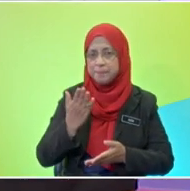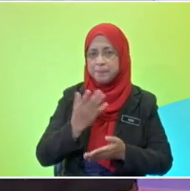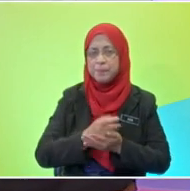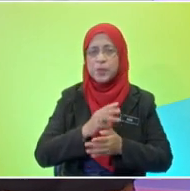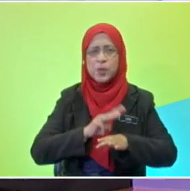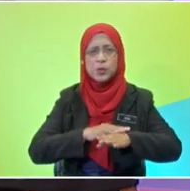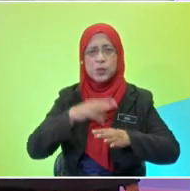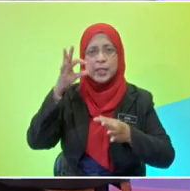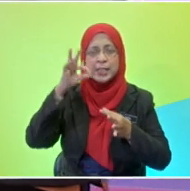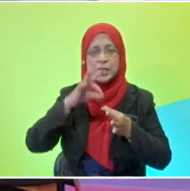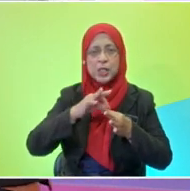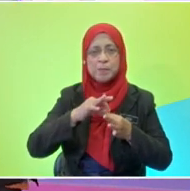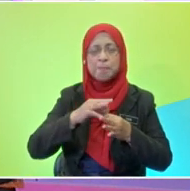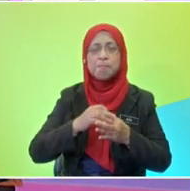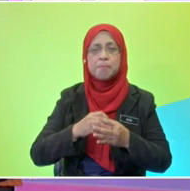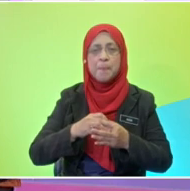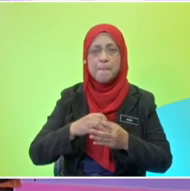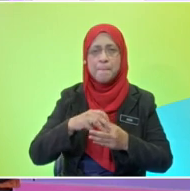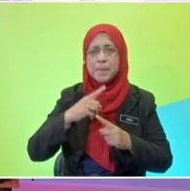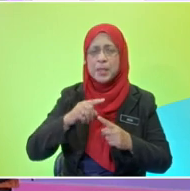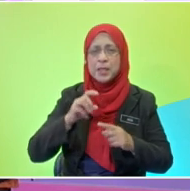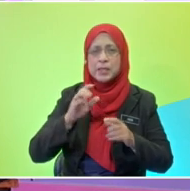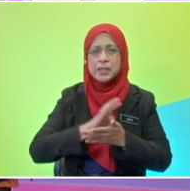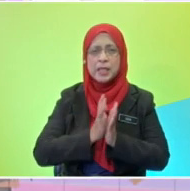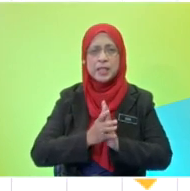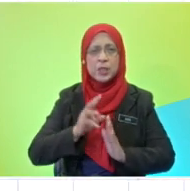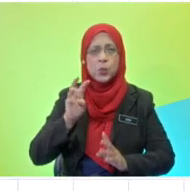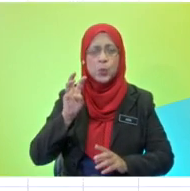Oke wajib bila menjadi wajib